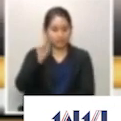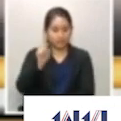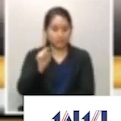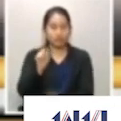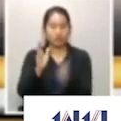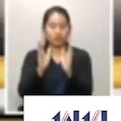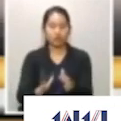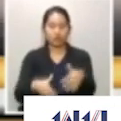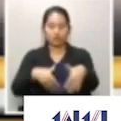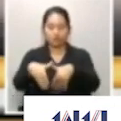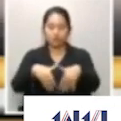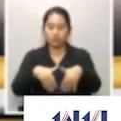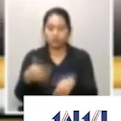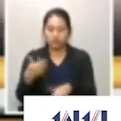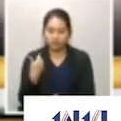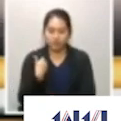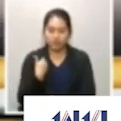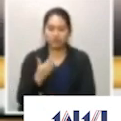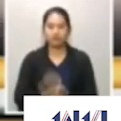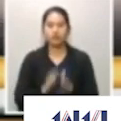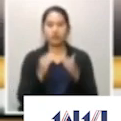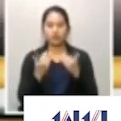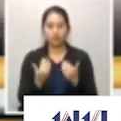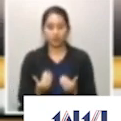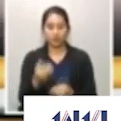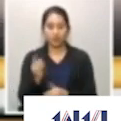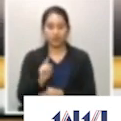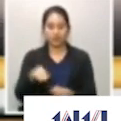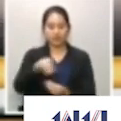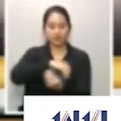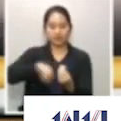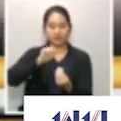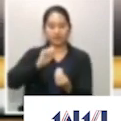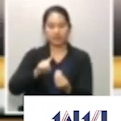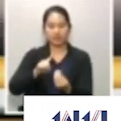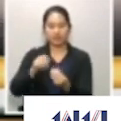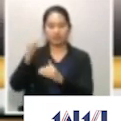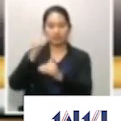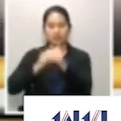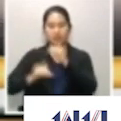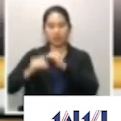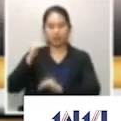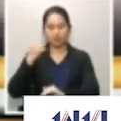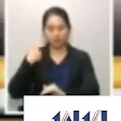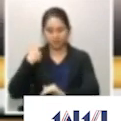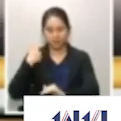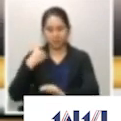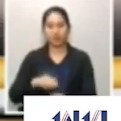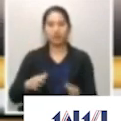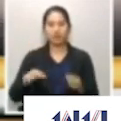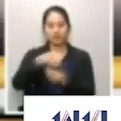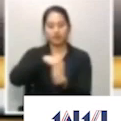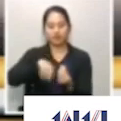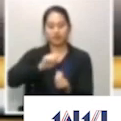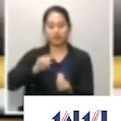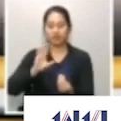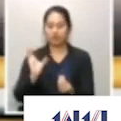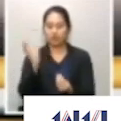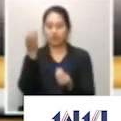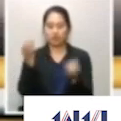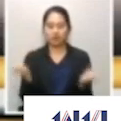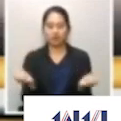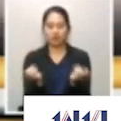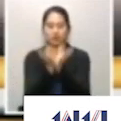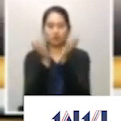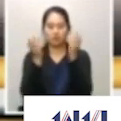นหรือไม่ตอนนี้นั้นเศรษฐกิจขาลงเศรษฐกิจของโลกเดือดร้อนเศรษฐกิจ